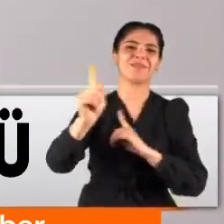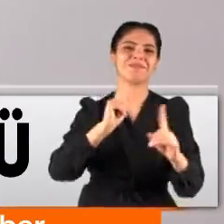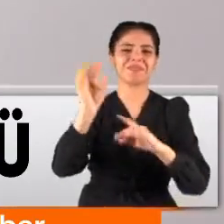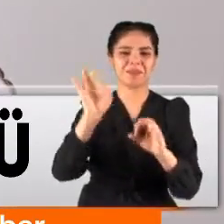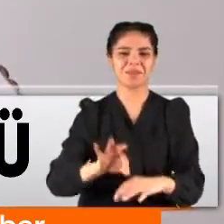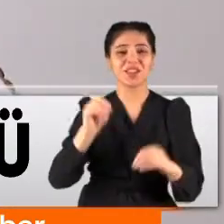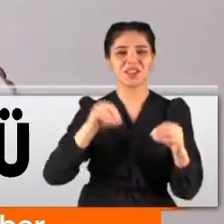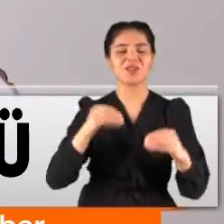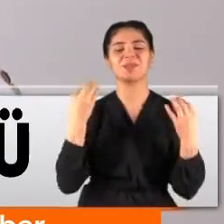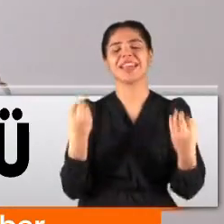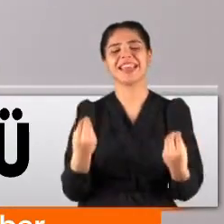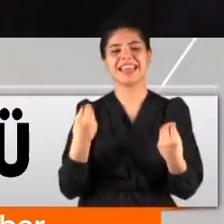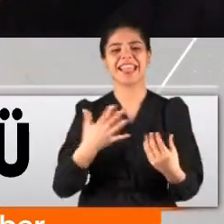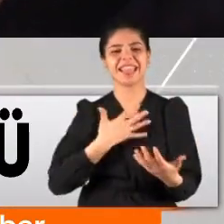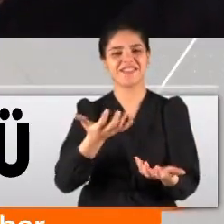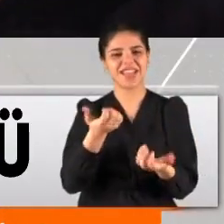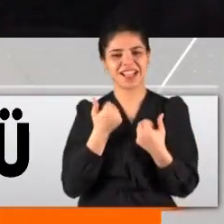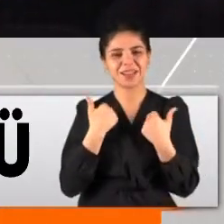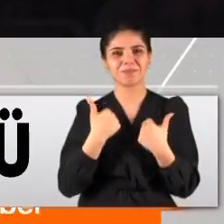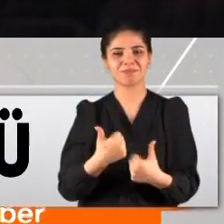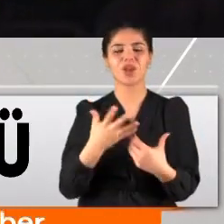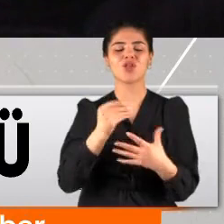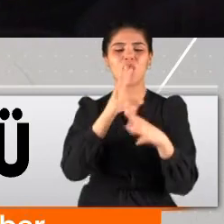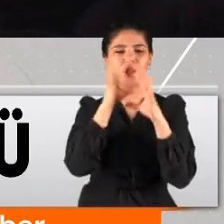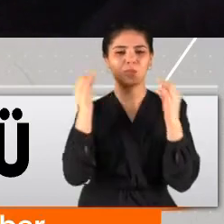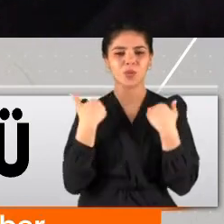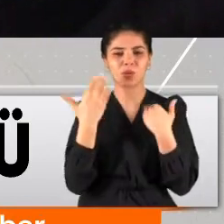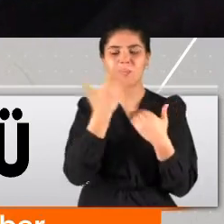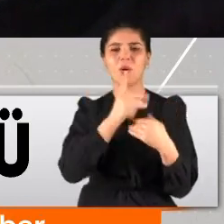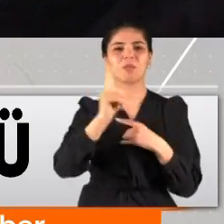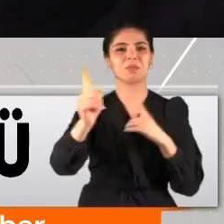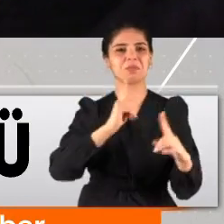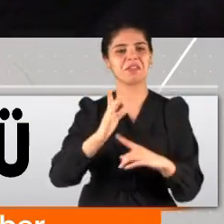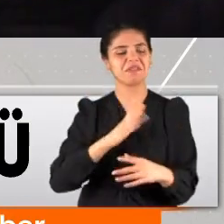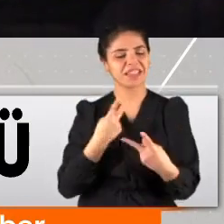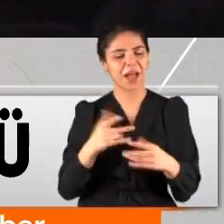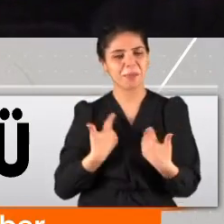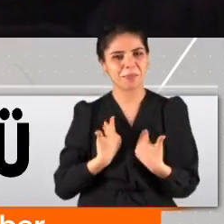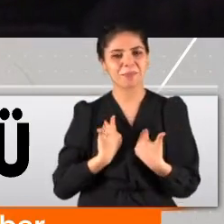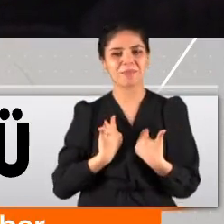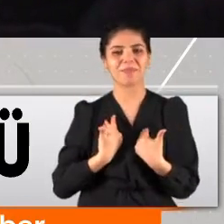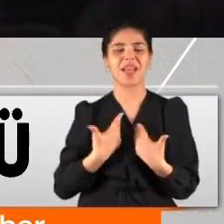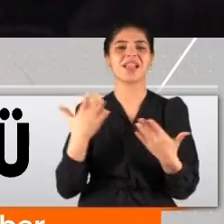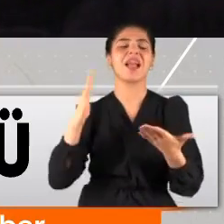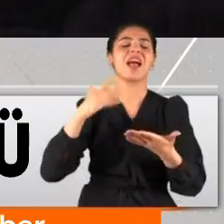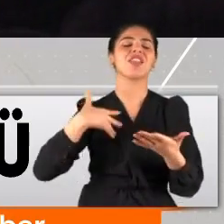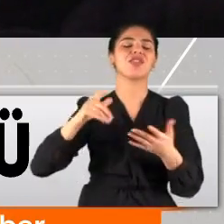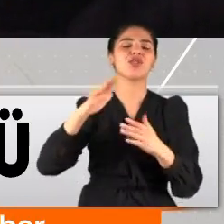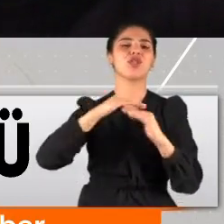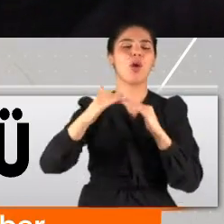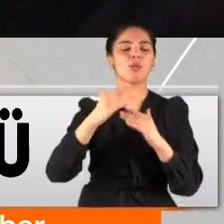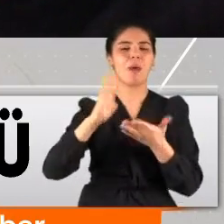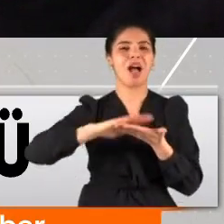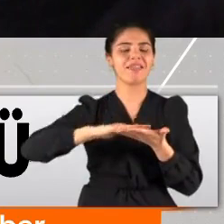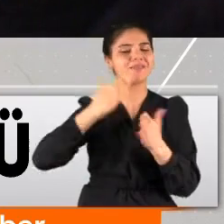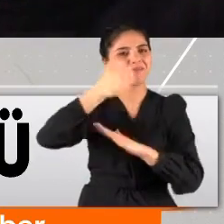artık çok daha iyi, nefes alabiliyor. Çok mutlu hissediyorum. Okuluma gidebiliyorum. Toplum içine çıkabiliyorum.